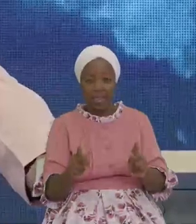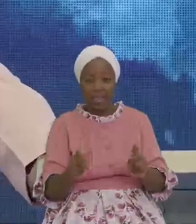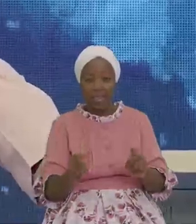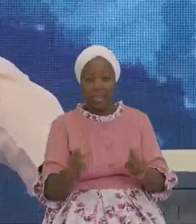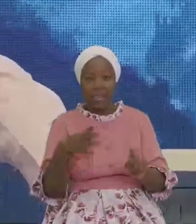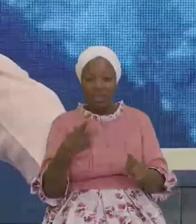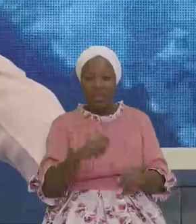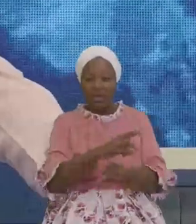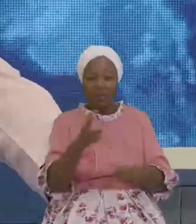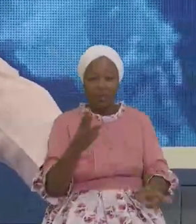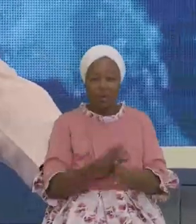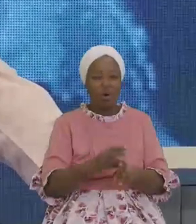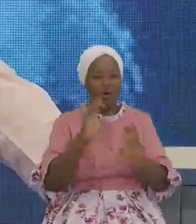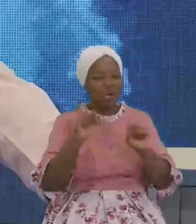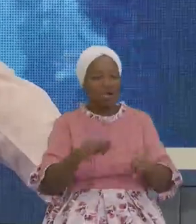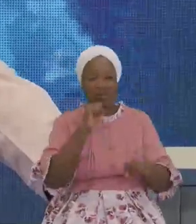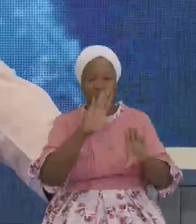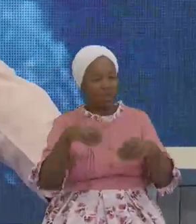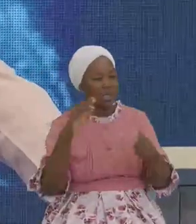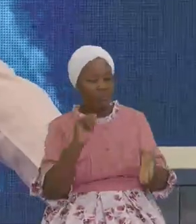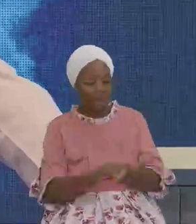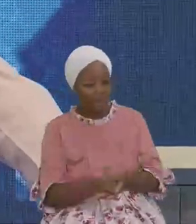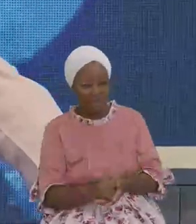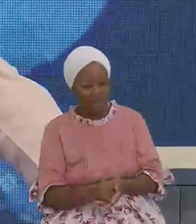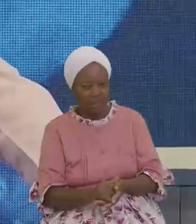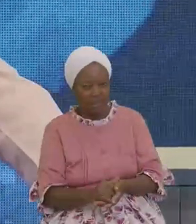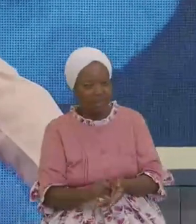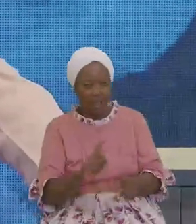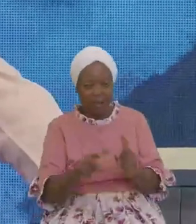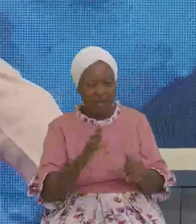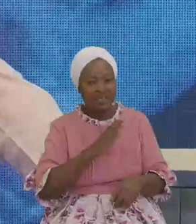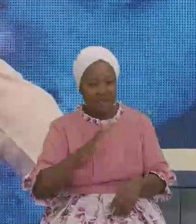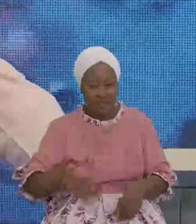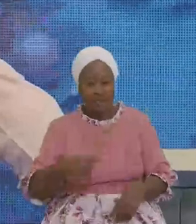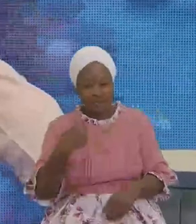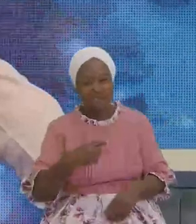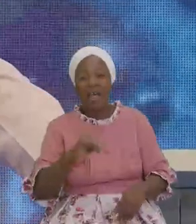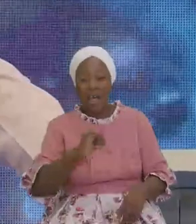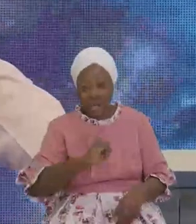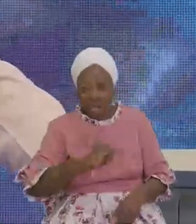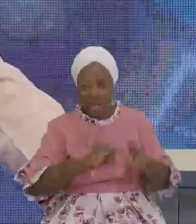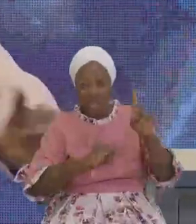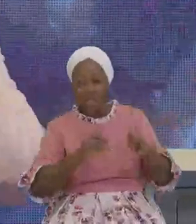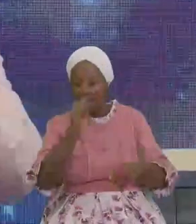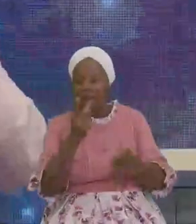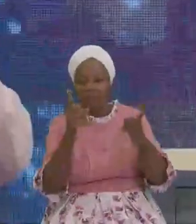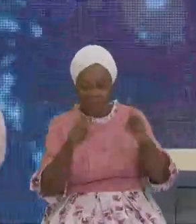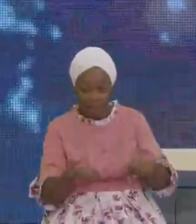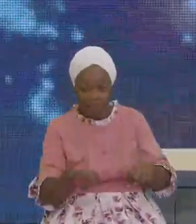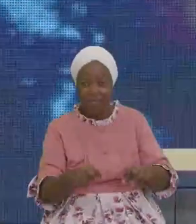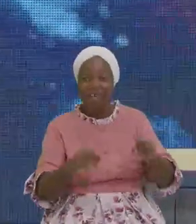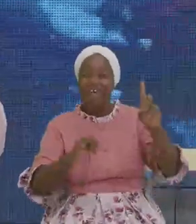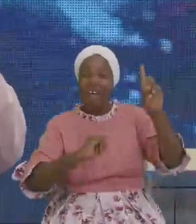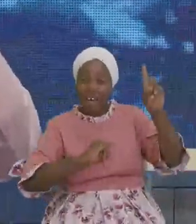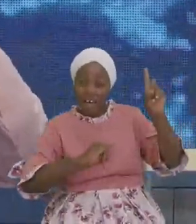vie accomplie. Le monde ne peut pas vous donner cela. Mais Christ a